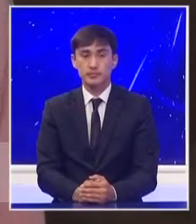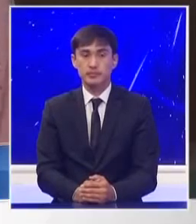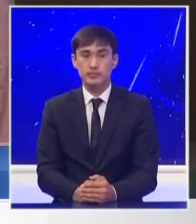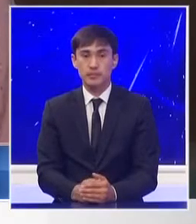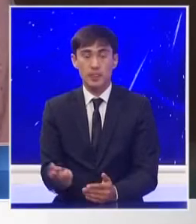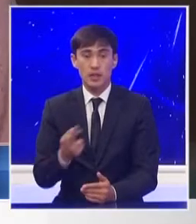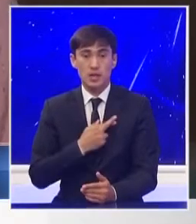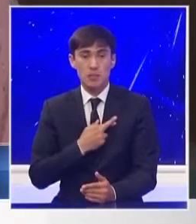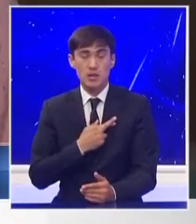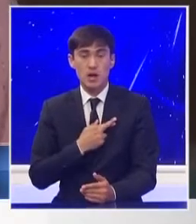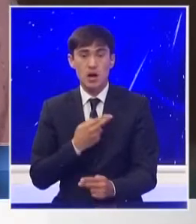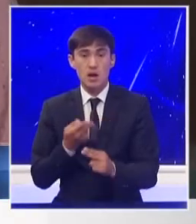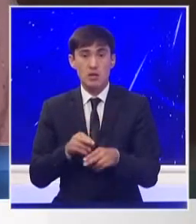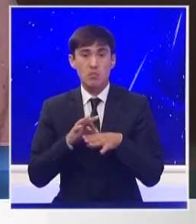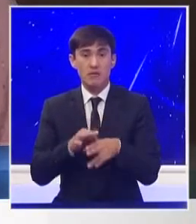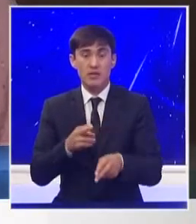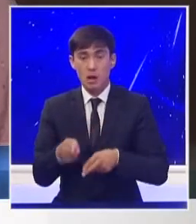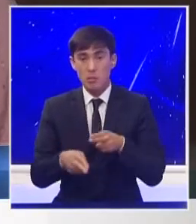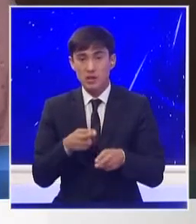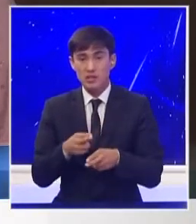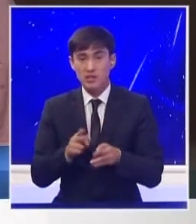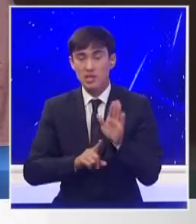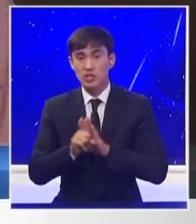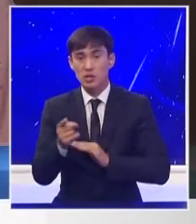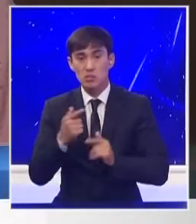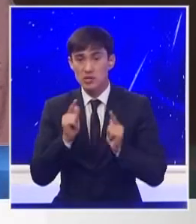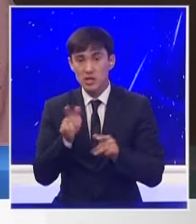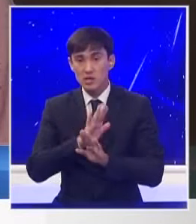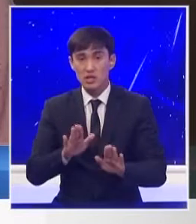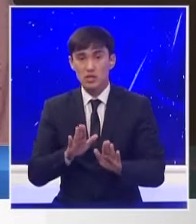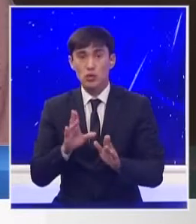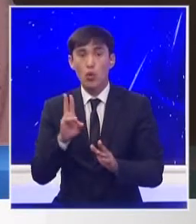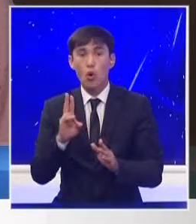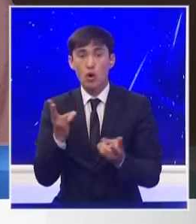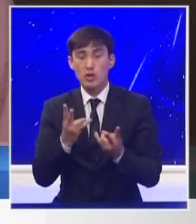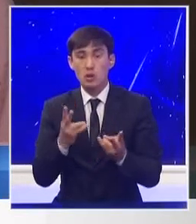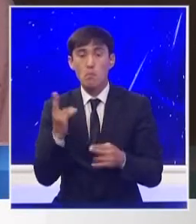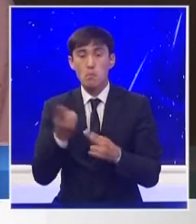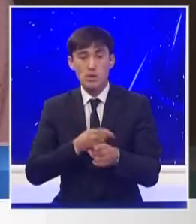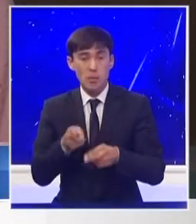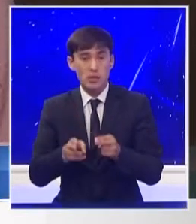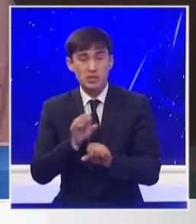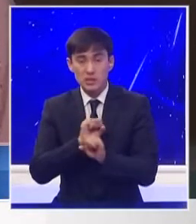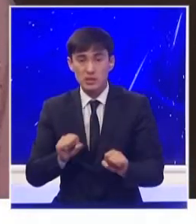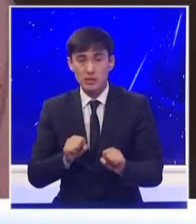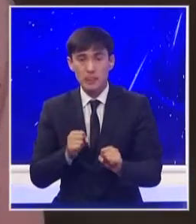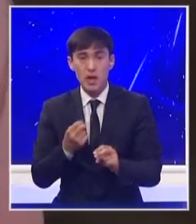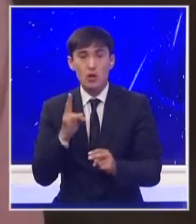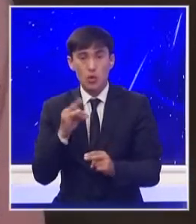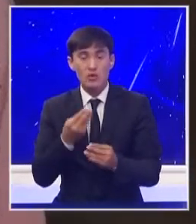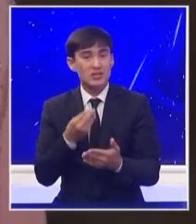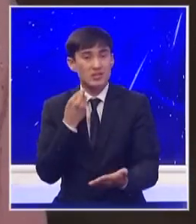Для меня выход – это проведение операции. Изначально мы на нее не соглашались, но оказалось, что без нее не обойтись. Однако